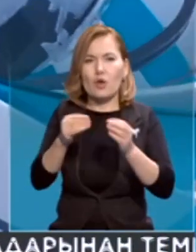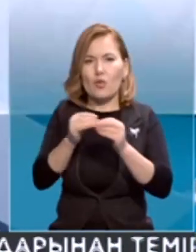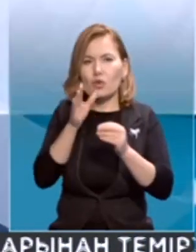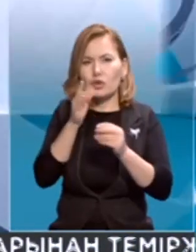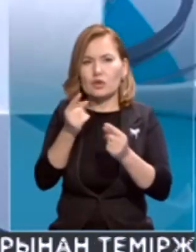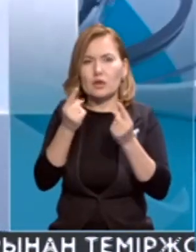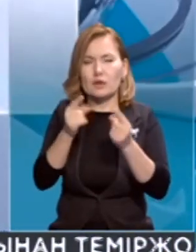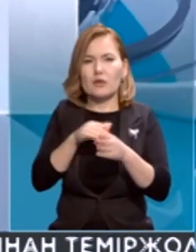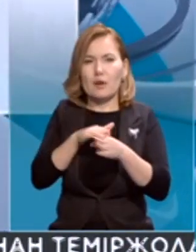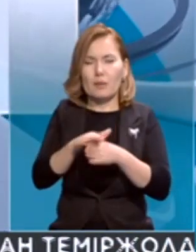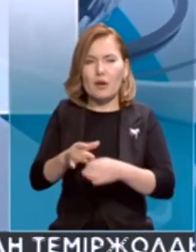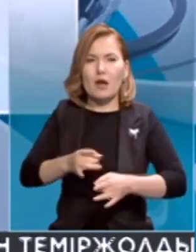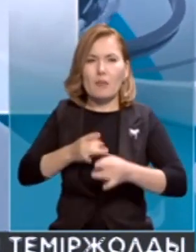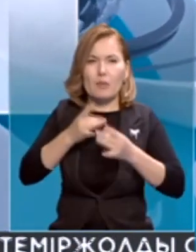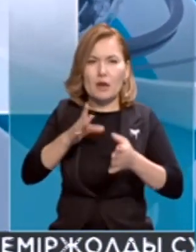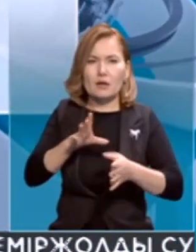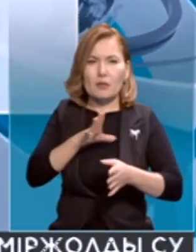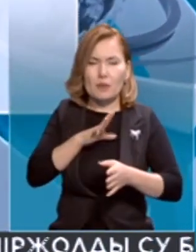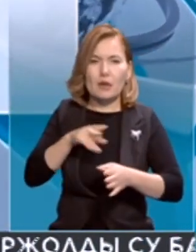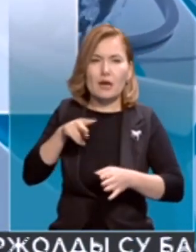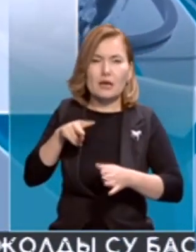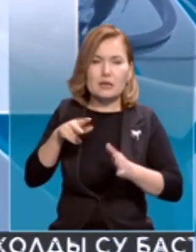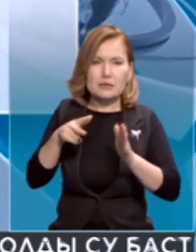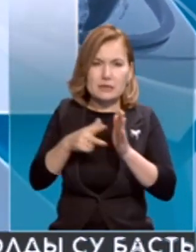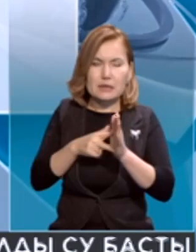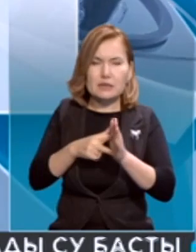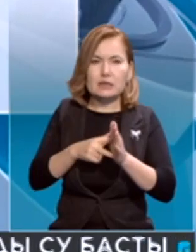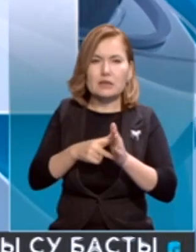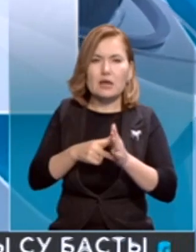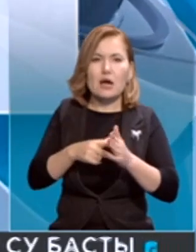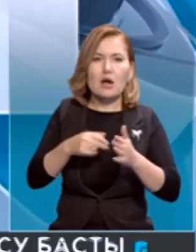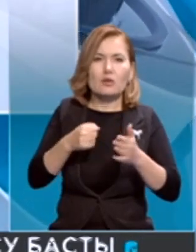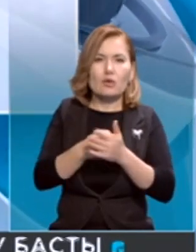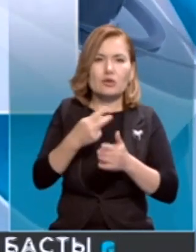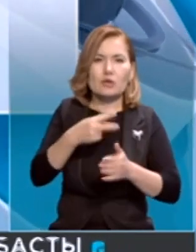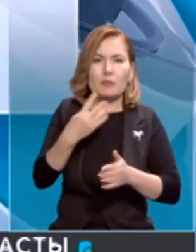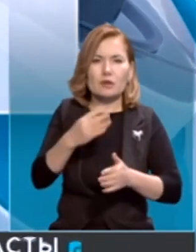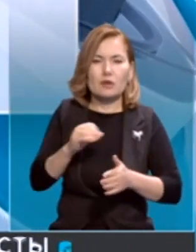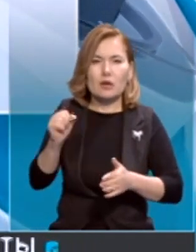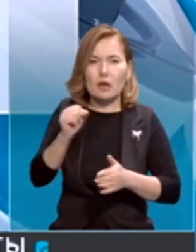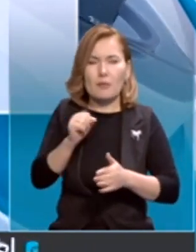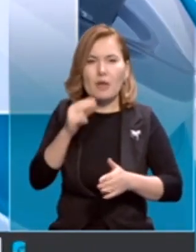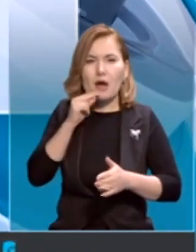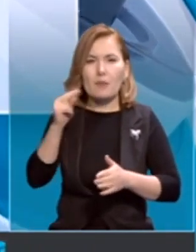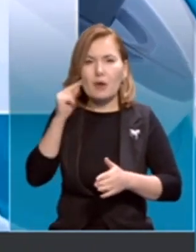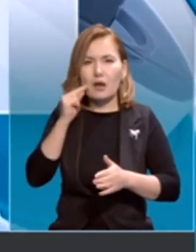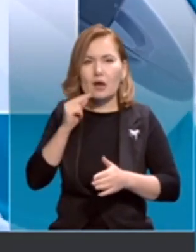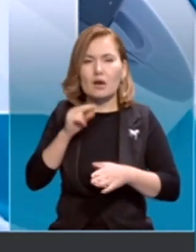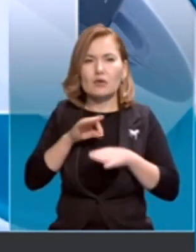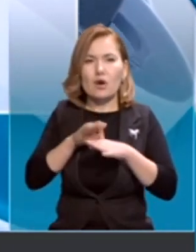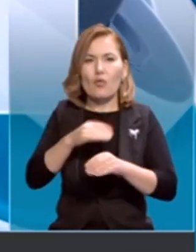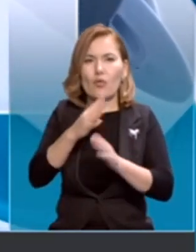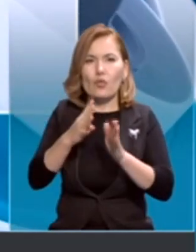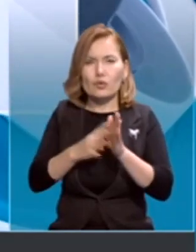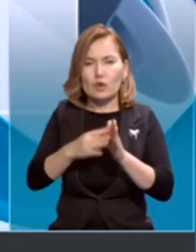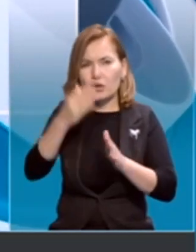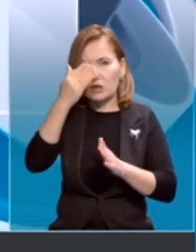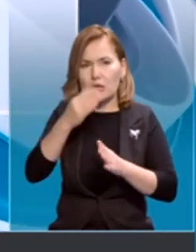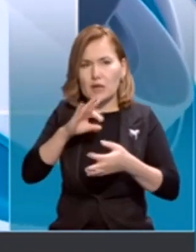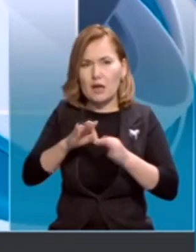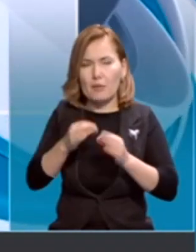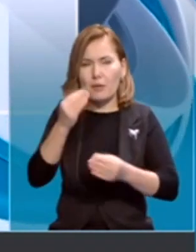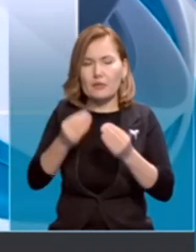мерейтойы жалпыұлттық деңгейде аталып өтті. 8 мен 24 тамыз аралығында Бейжіңде өткен 19 жазғы олимпиада ойындарында Қазақстан